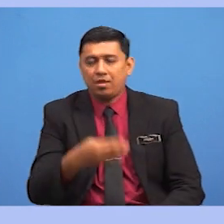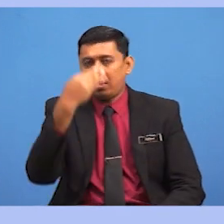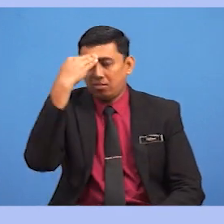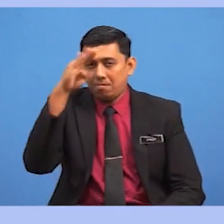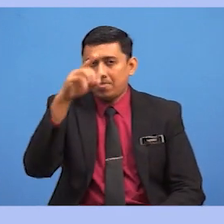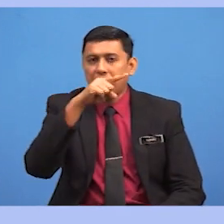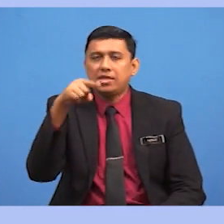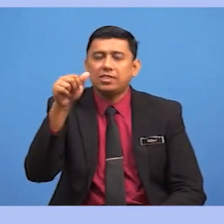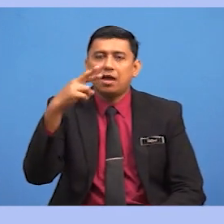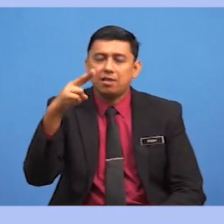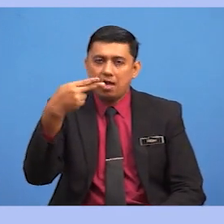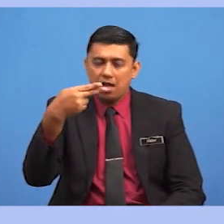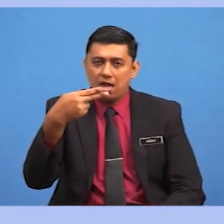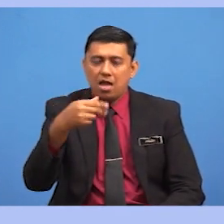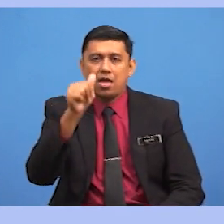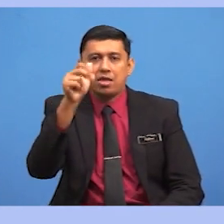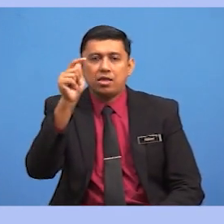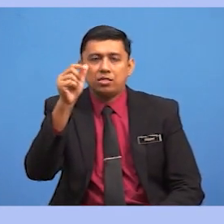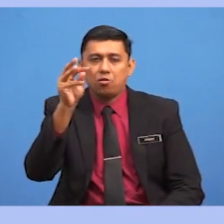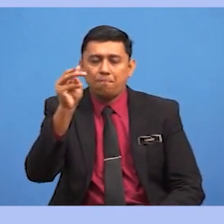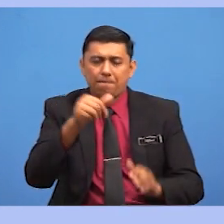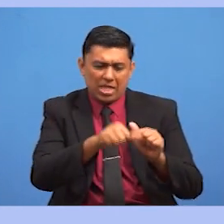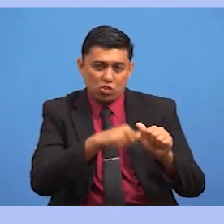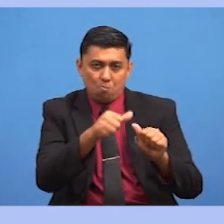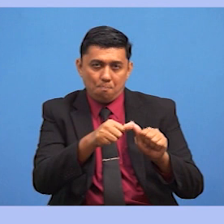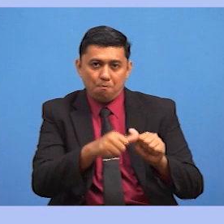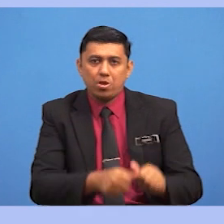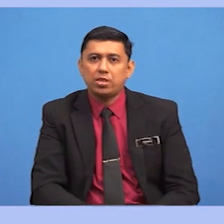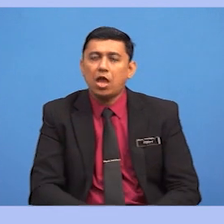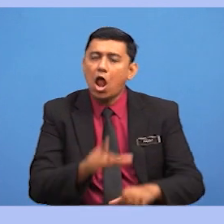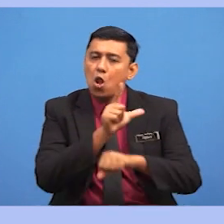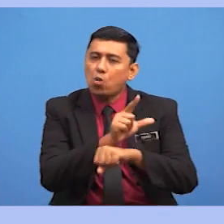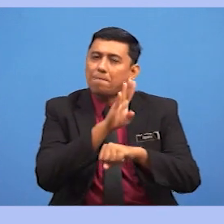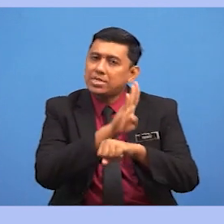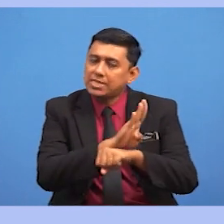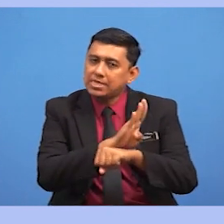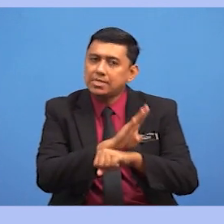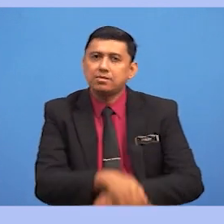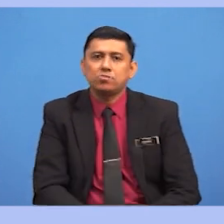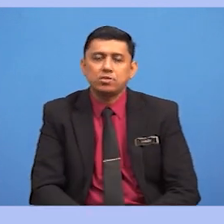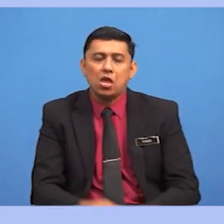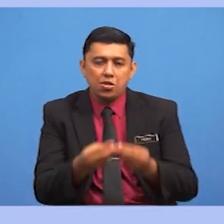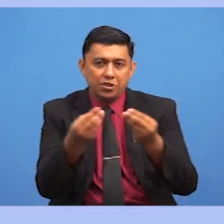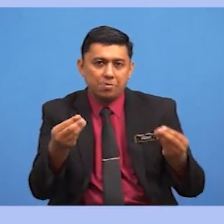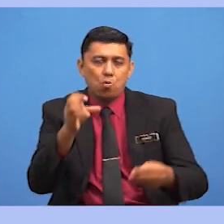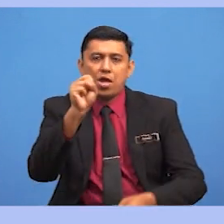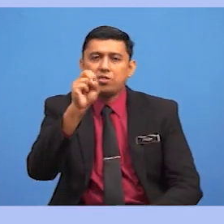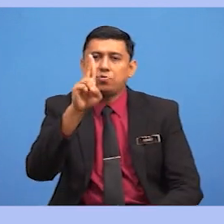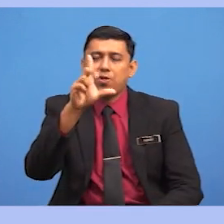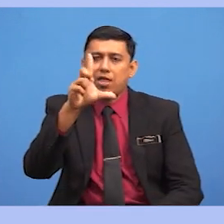zarah atom, contoh bahannya adalah logam besi, serbuk